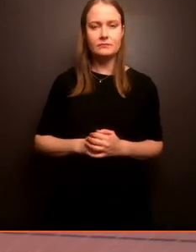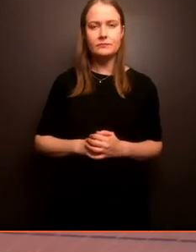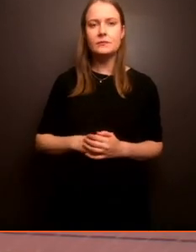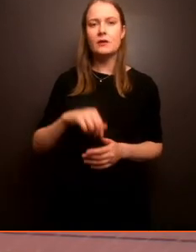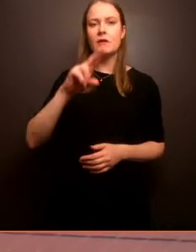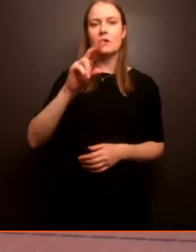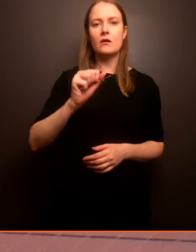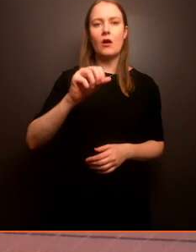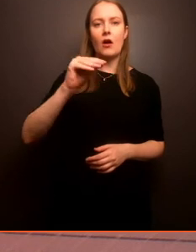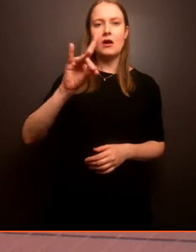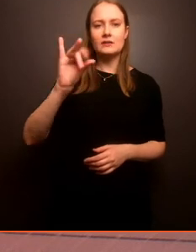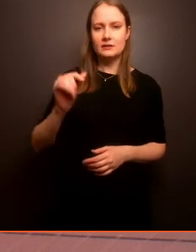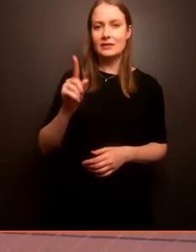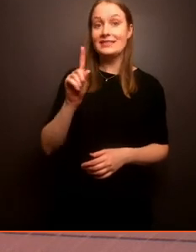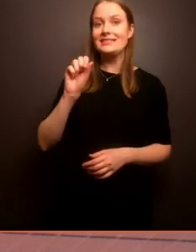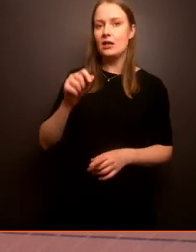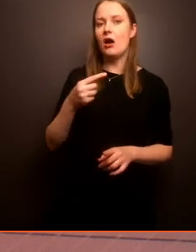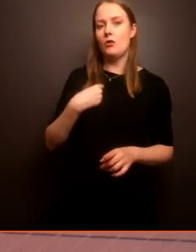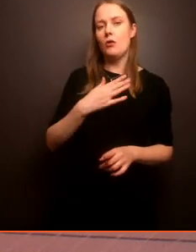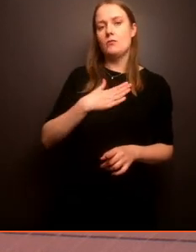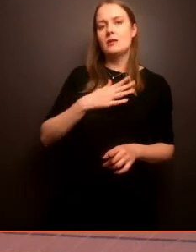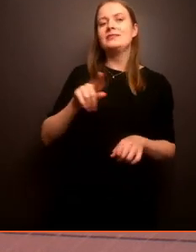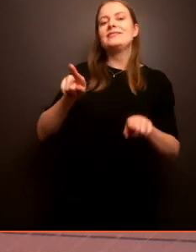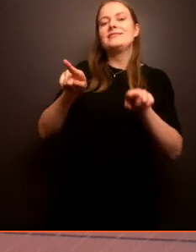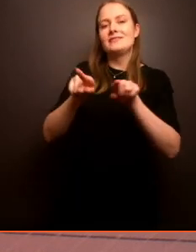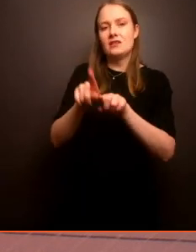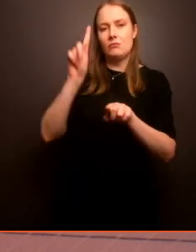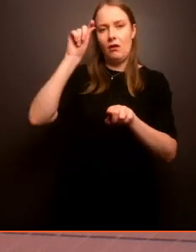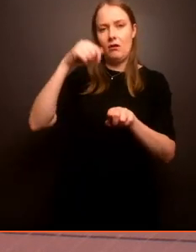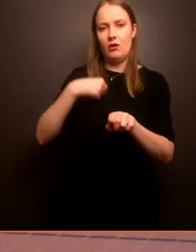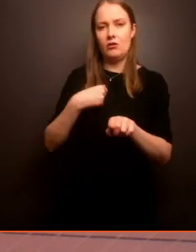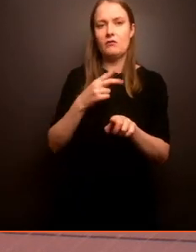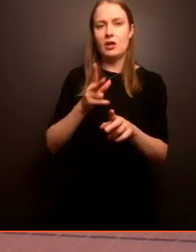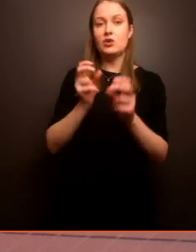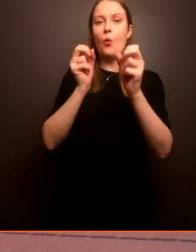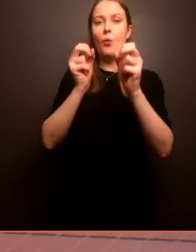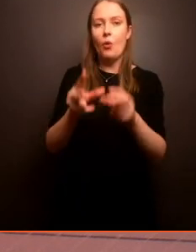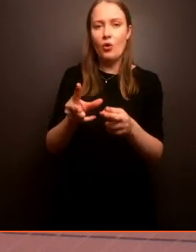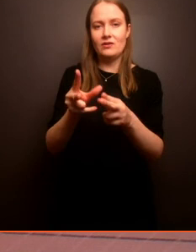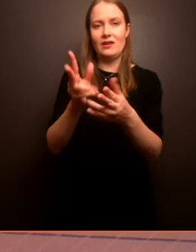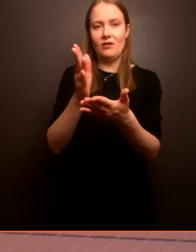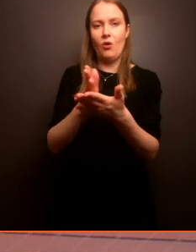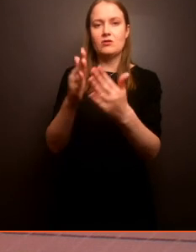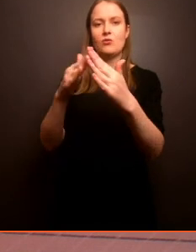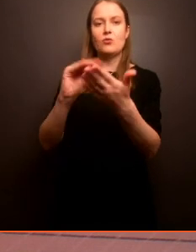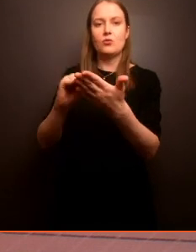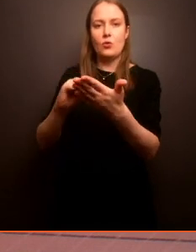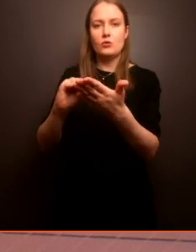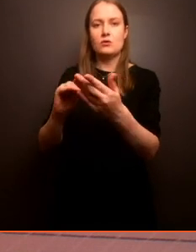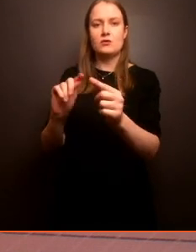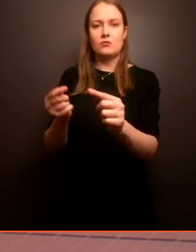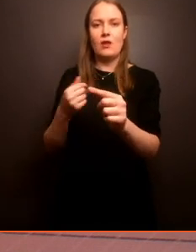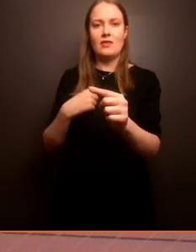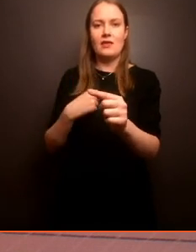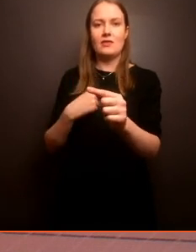siin põhimõtteliselt öelda, et Anu võttis sõnad suust, et tõepoolest, mis on oht kodukontoris töötades, on see, et sealt koju jõuda on väga